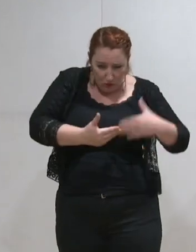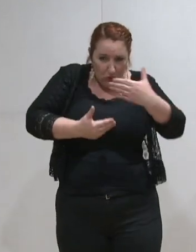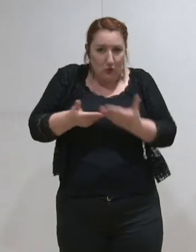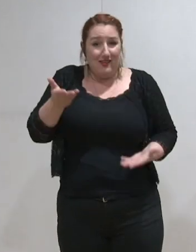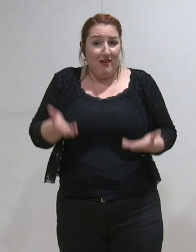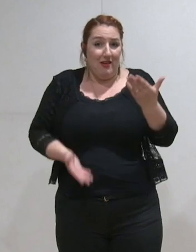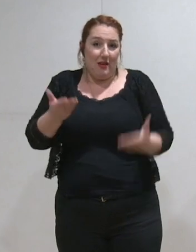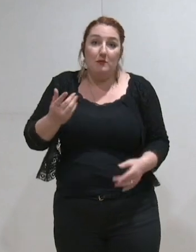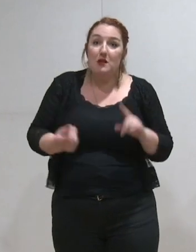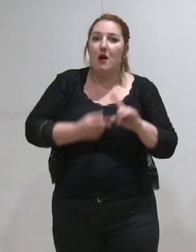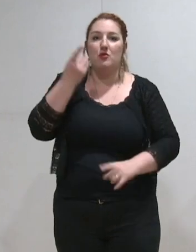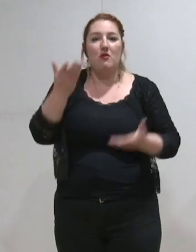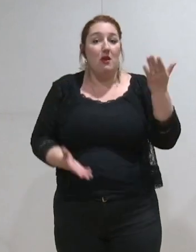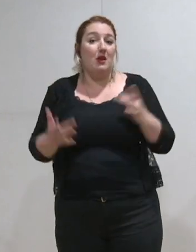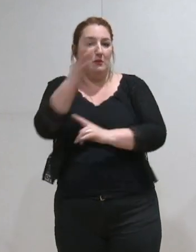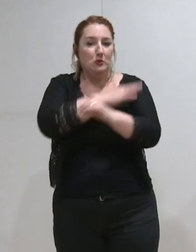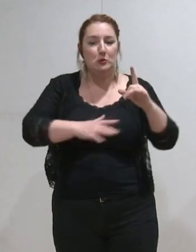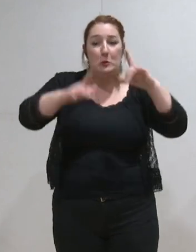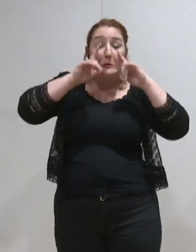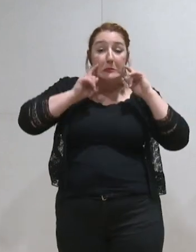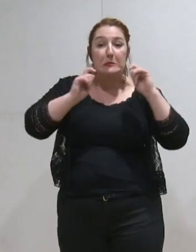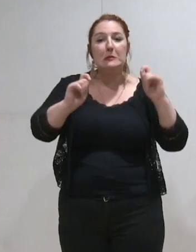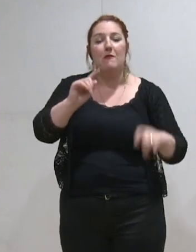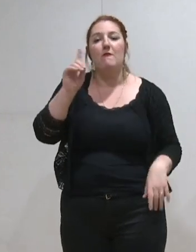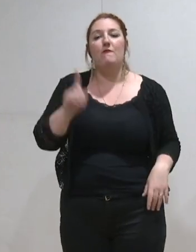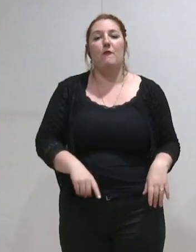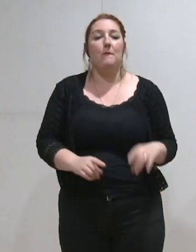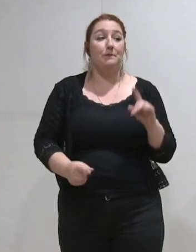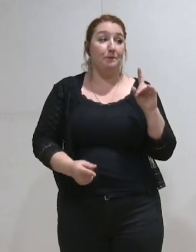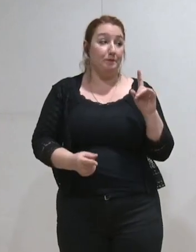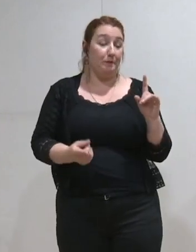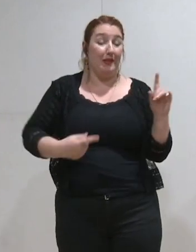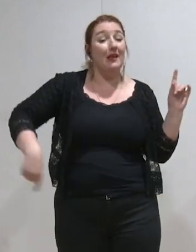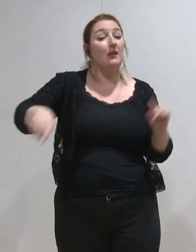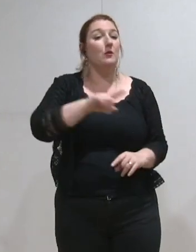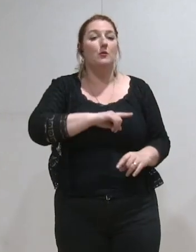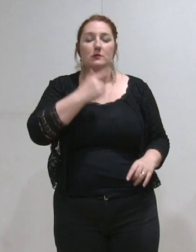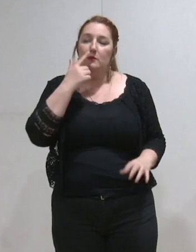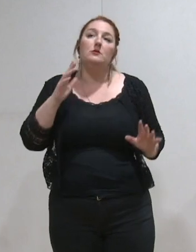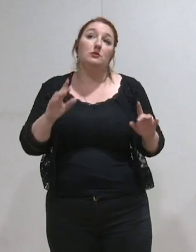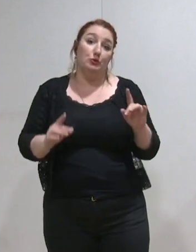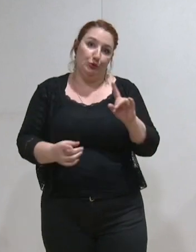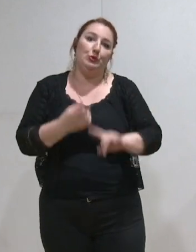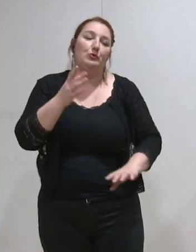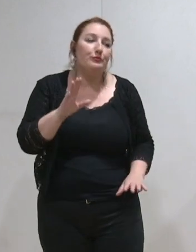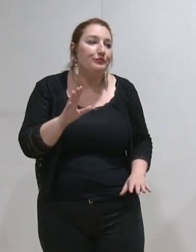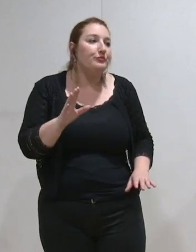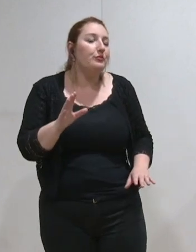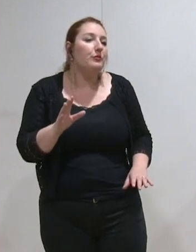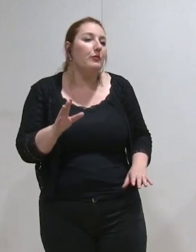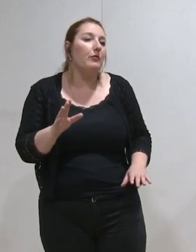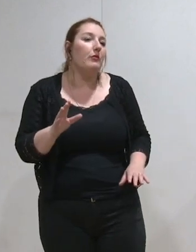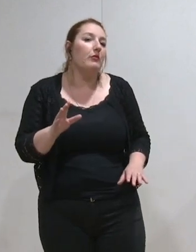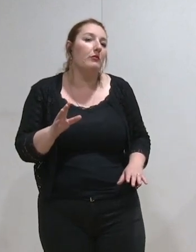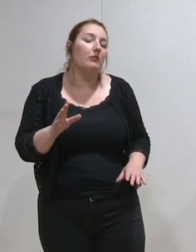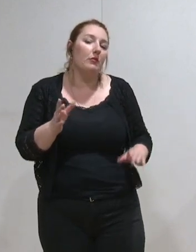attention à ces équilibres sociaux et je pense qu'on n'est pas en capacité surtout quand on voit la la manière dont euh